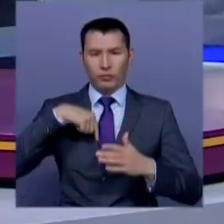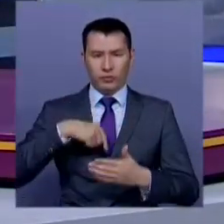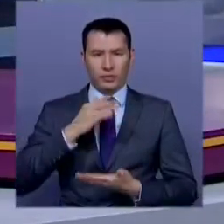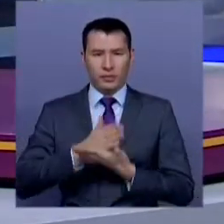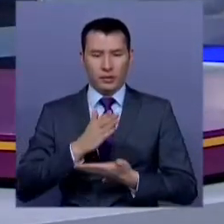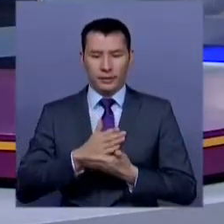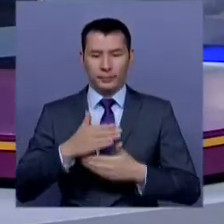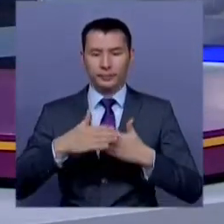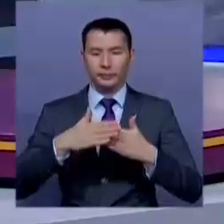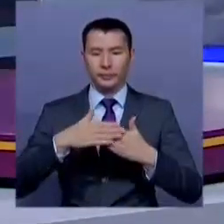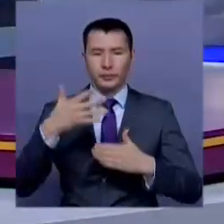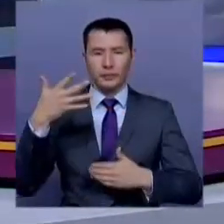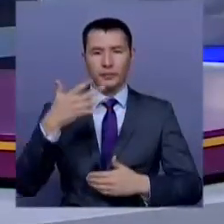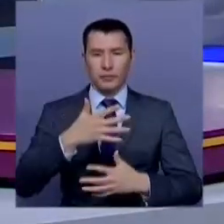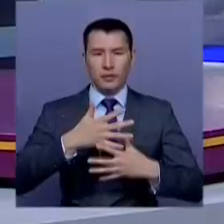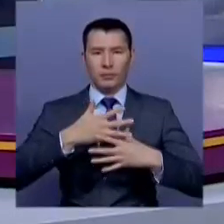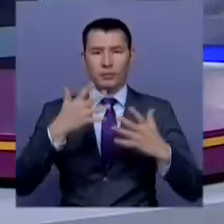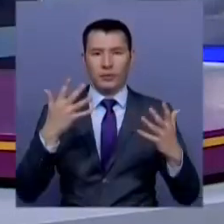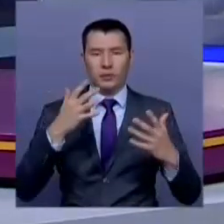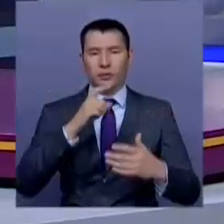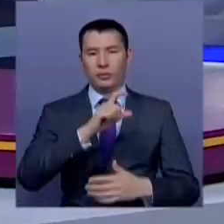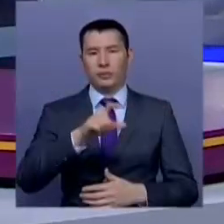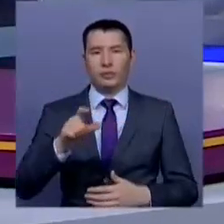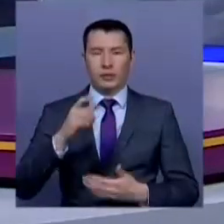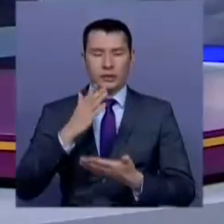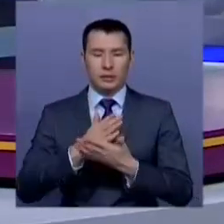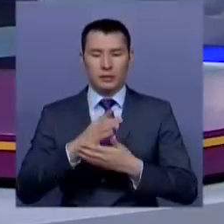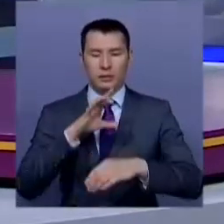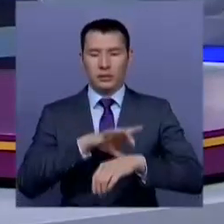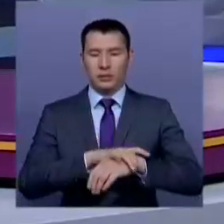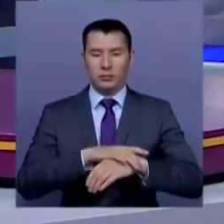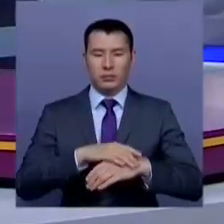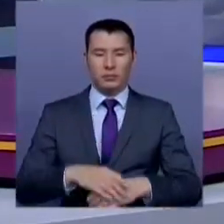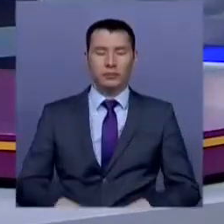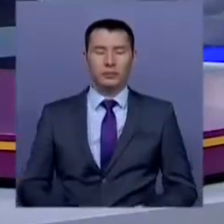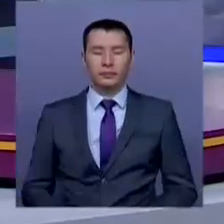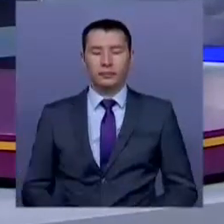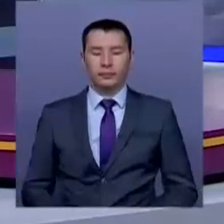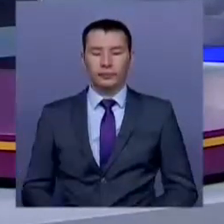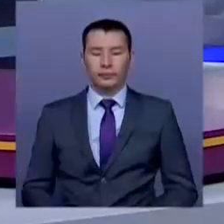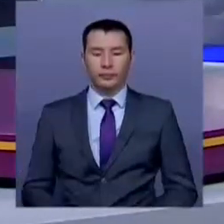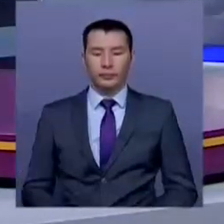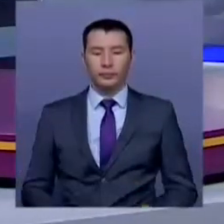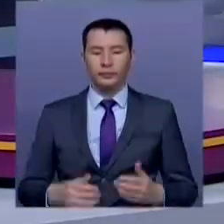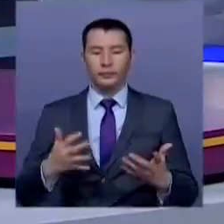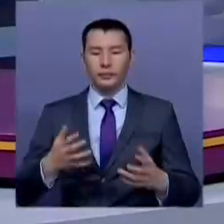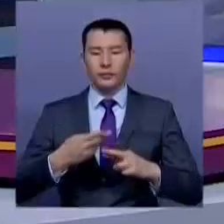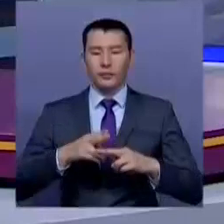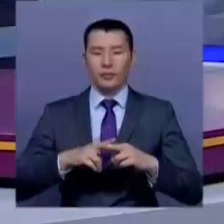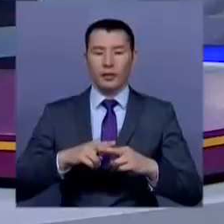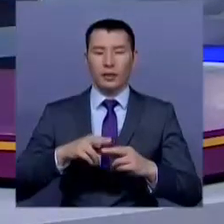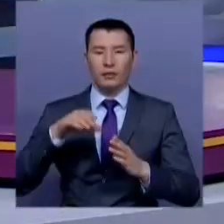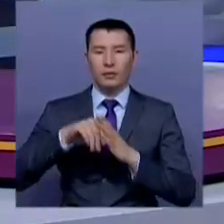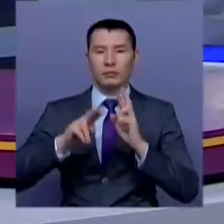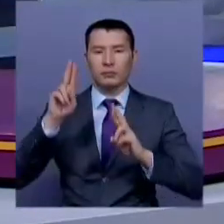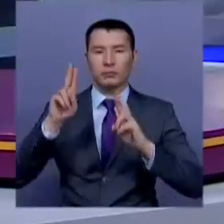около 5000 так называемых здоровых носителей инфекции, а это почти треть всех зарегистрированных случаев. Так вот, в инструкции